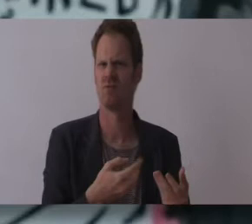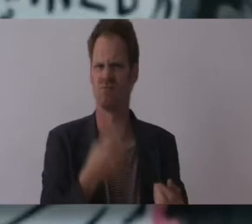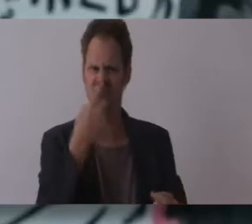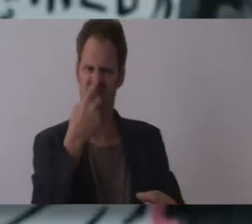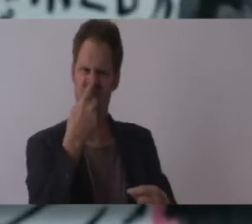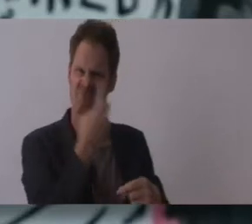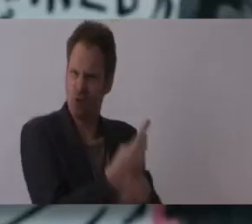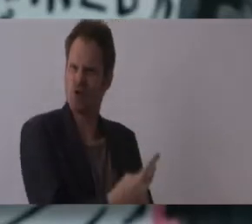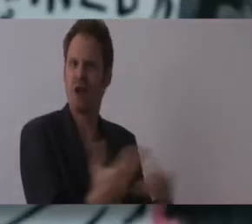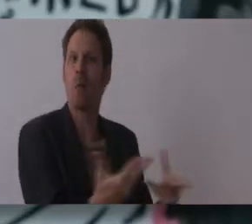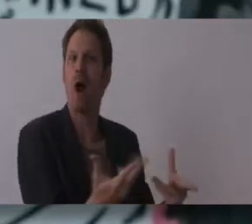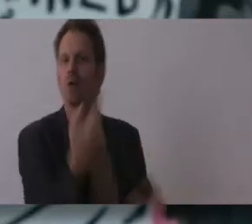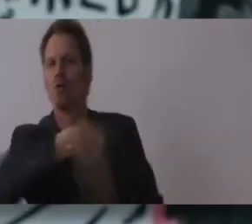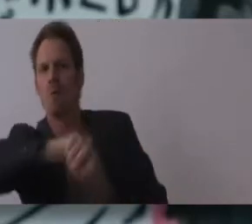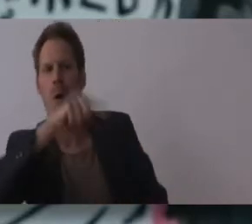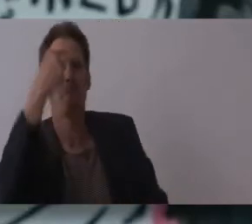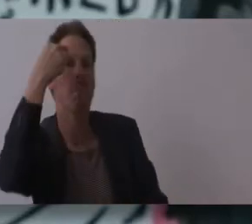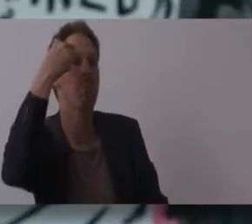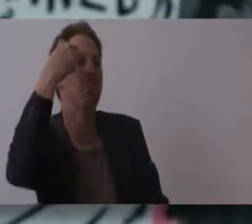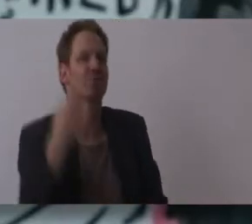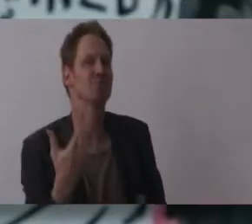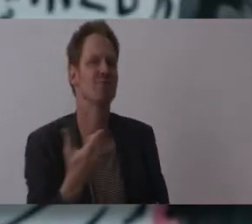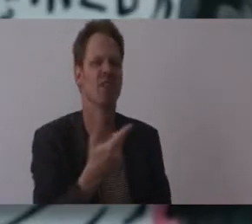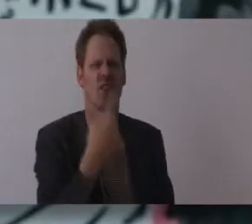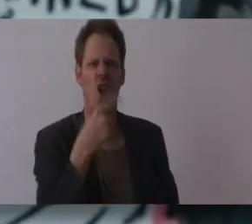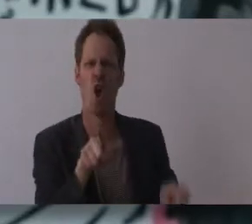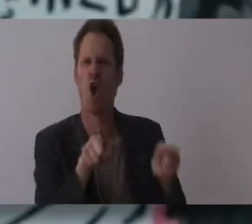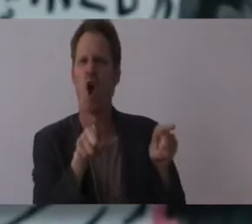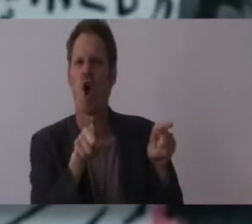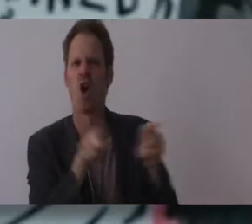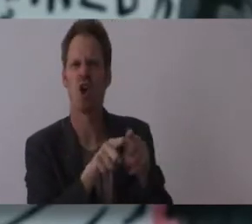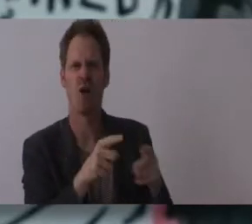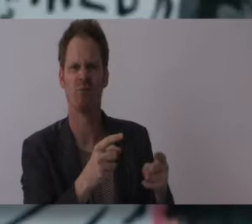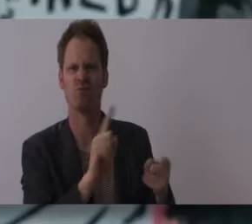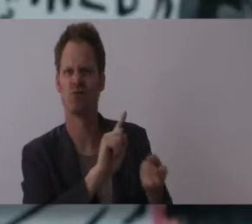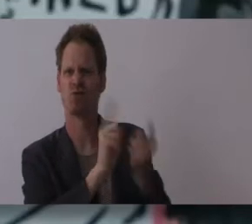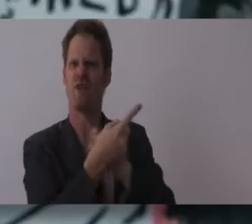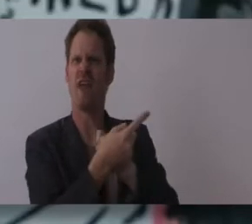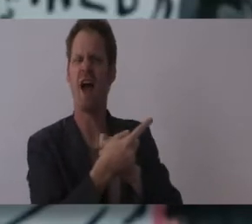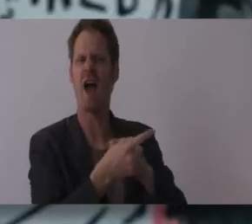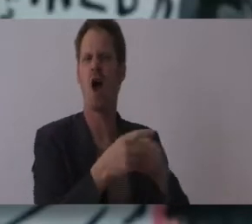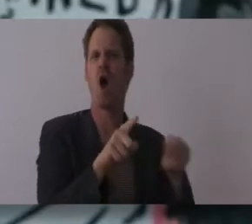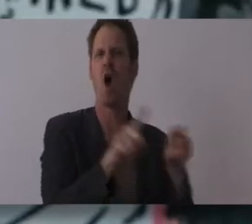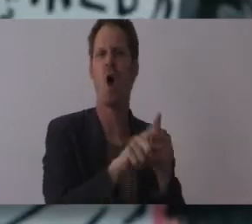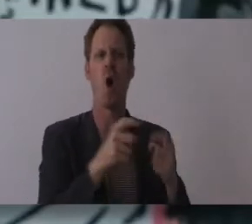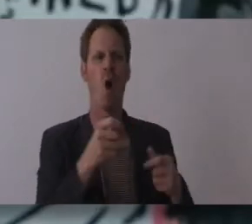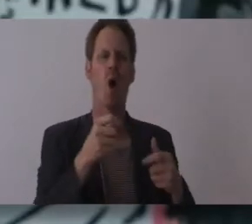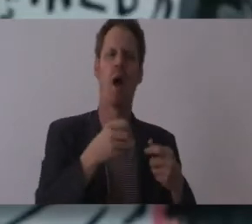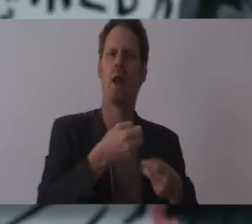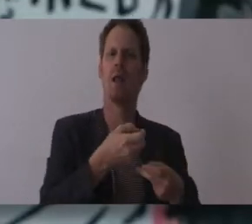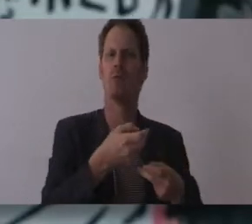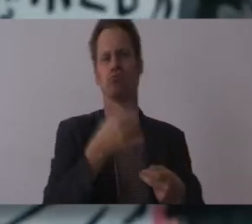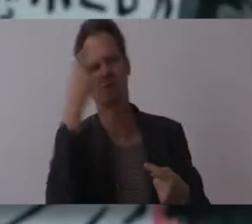Et est-ce que vous ne risquez pas, mais c'est la question que tout le monde se pose, finalement, en dénonçant, de devenir un espèce d'objet médiatique, voire même de